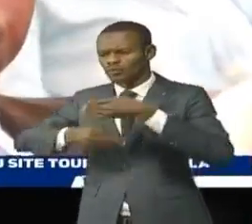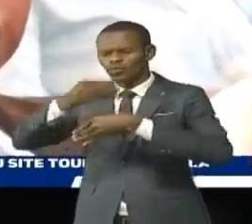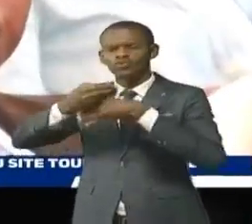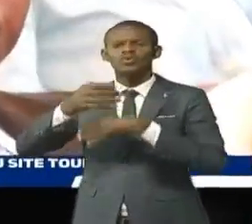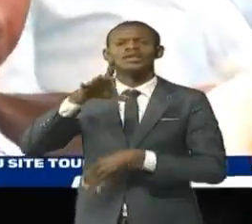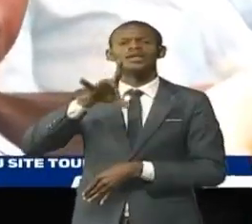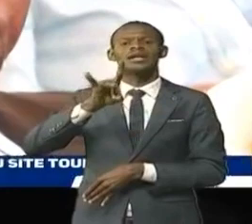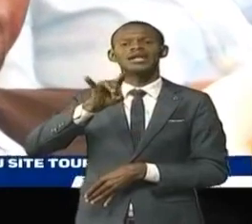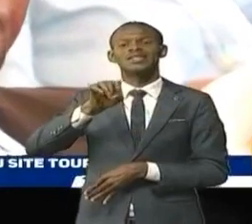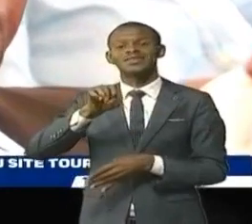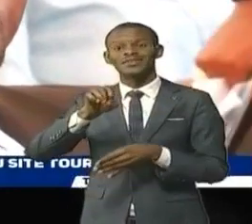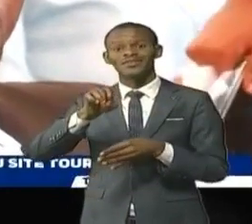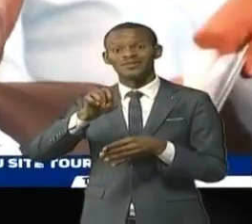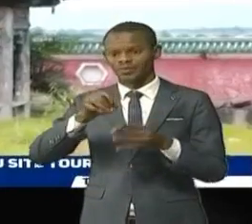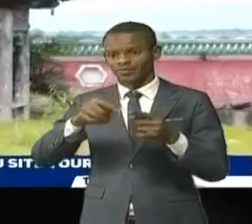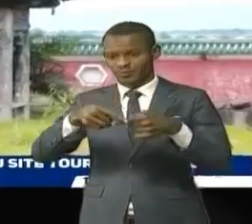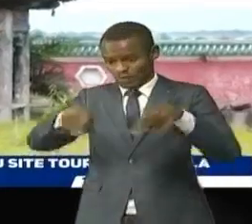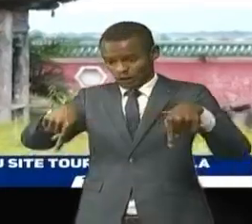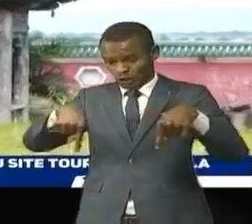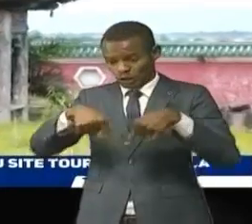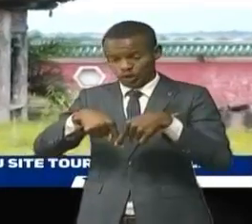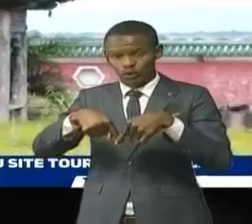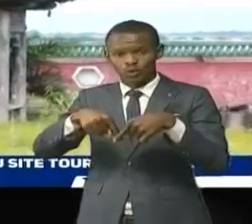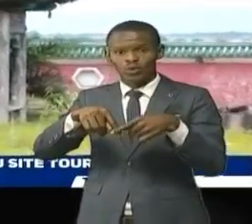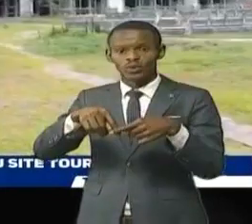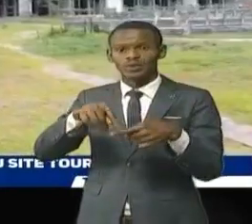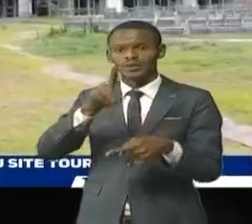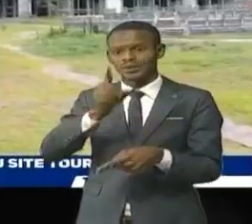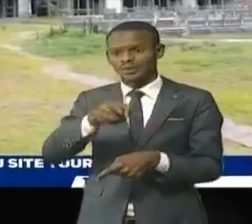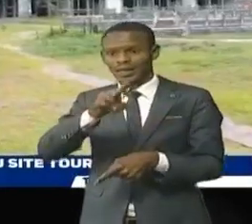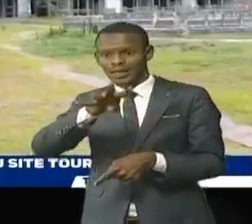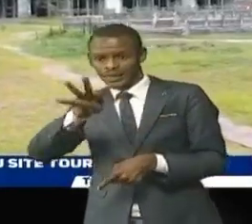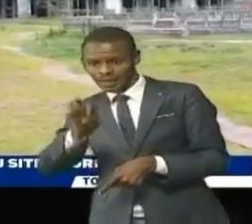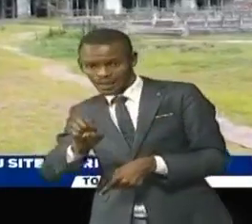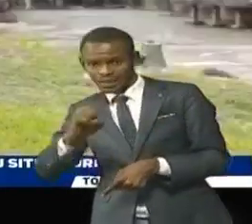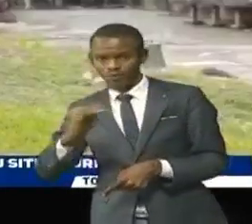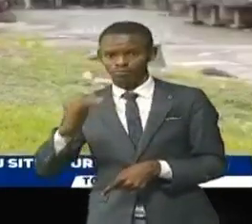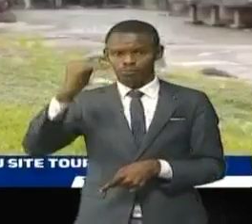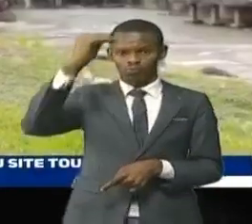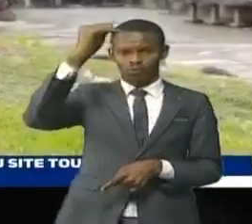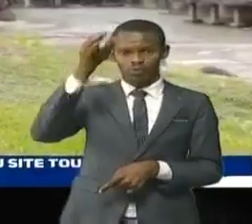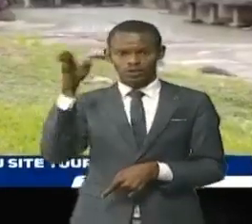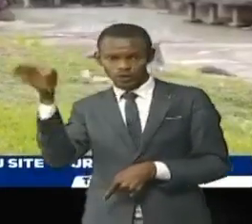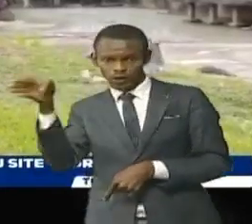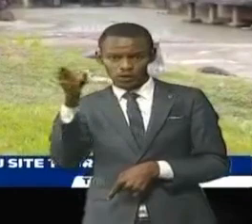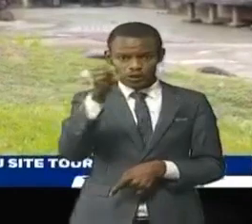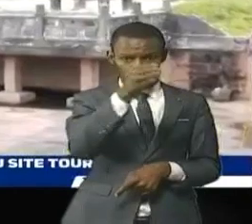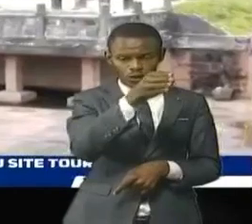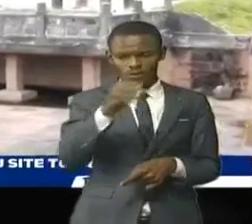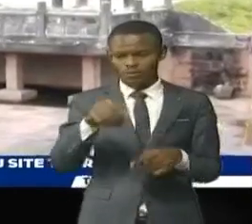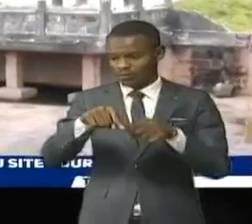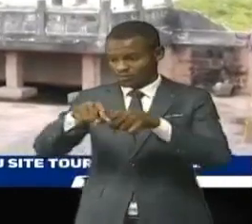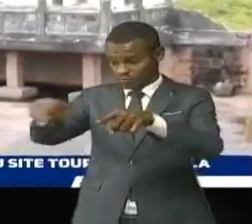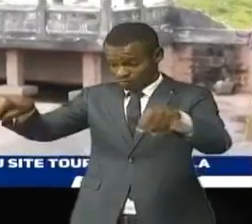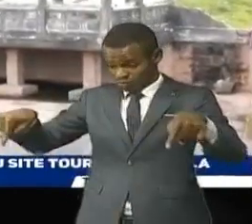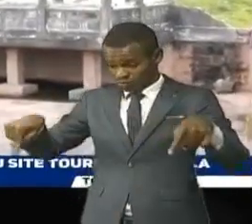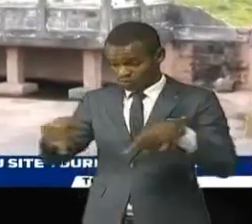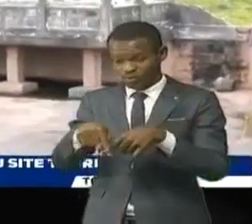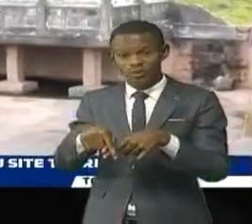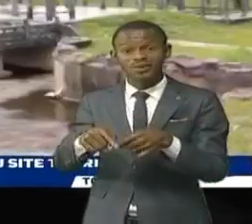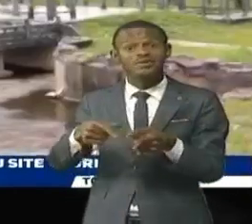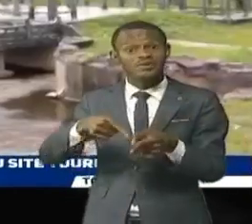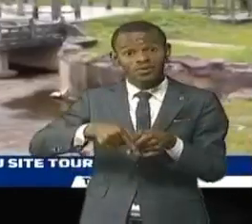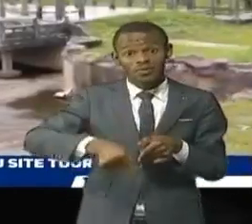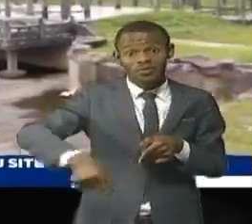20 dortoirs en 140 appartements. Le site touristique de l'Anselé, c'est plus ou moins 587 hectares. 13% seulement de